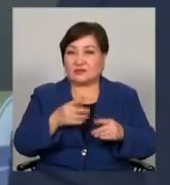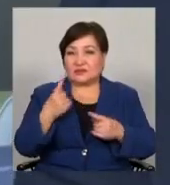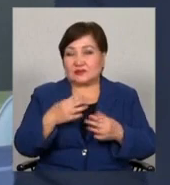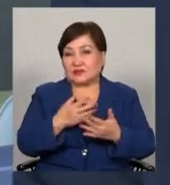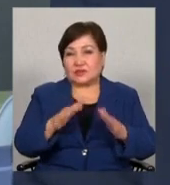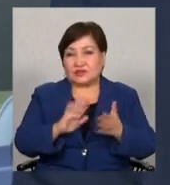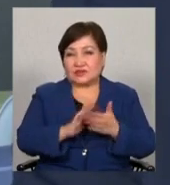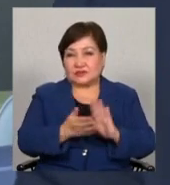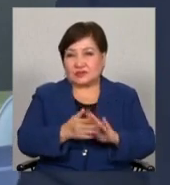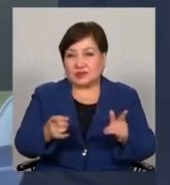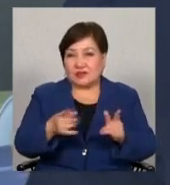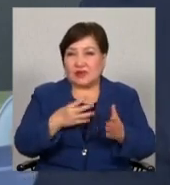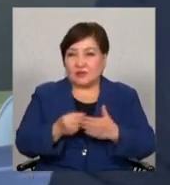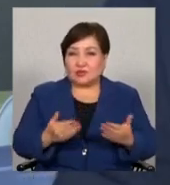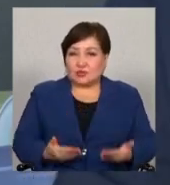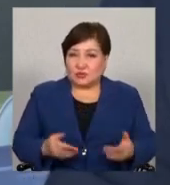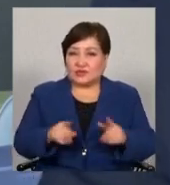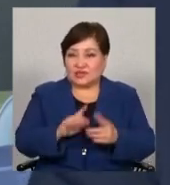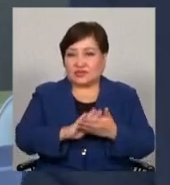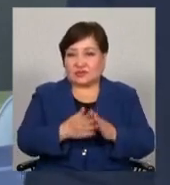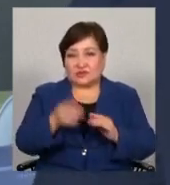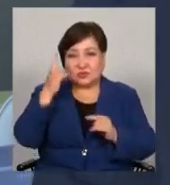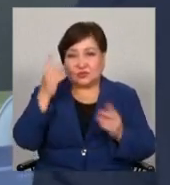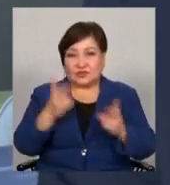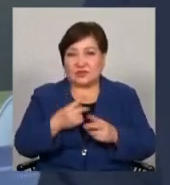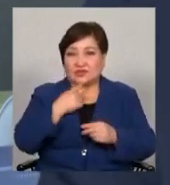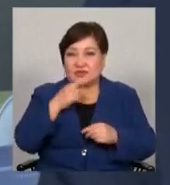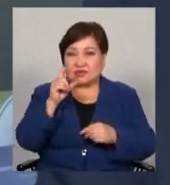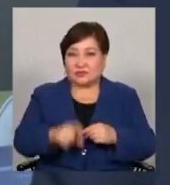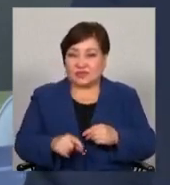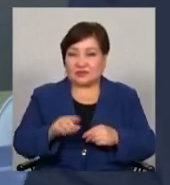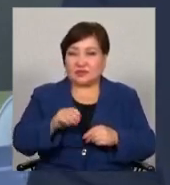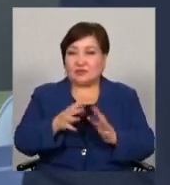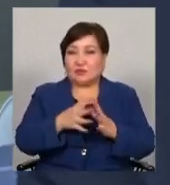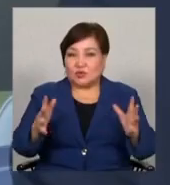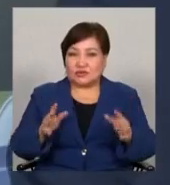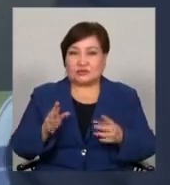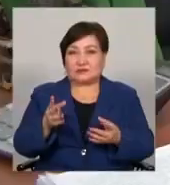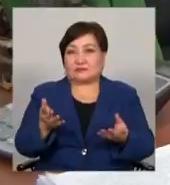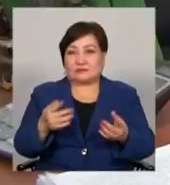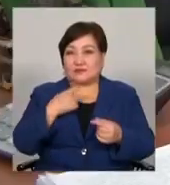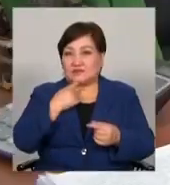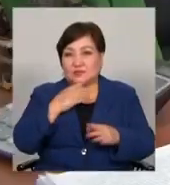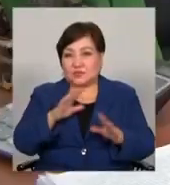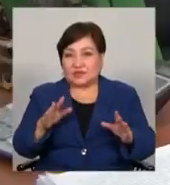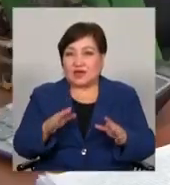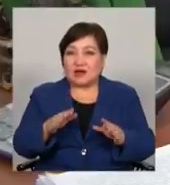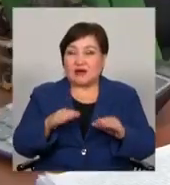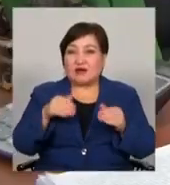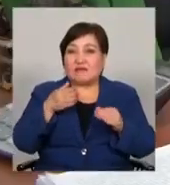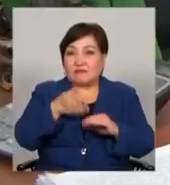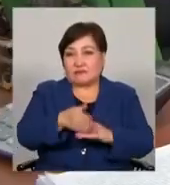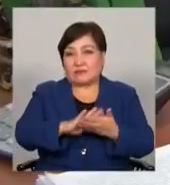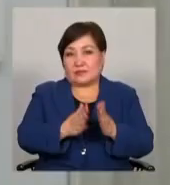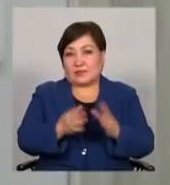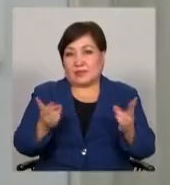гуманизм тұрғысынан да ойлау керек. Қиналған адамды одан сайын қинамай, одан шығу жолын көрсету керек деп санаймын. Қазір Саяттың банк алдындағы